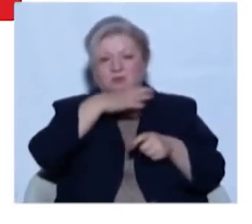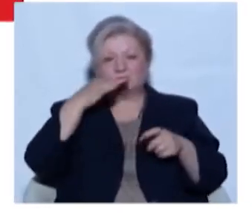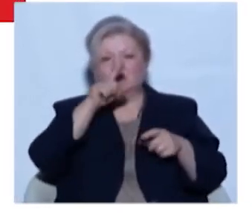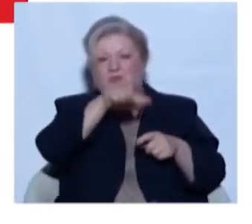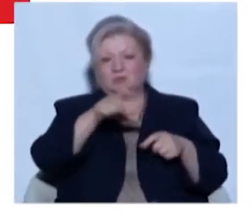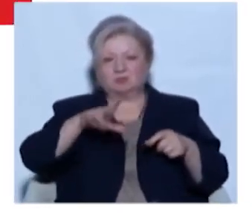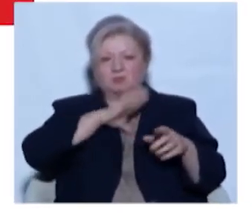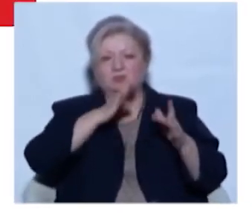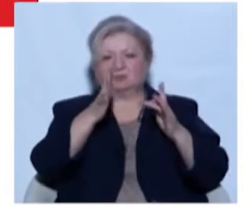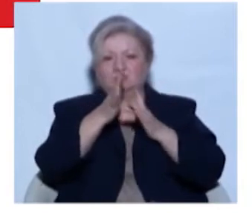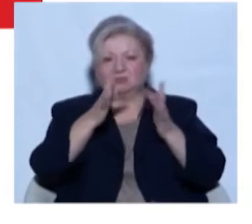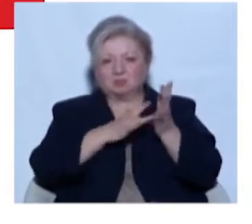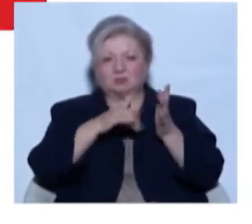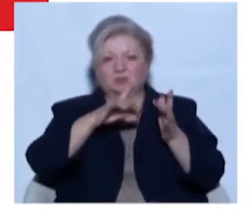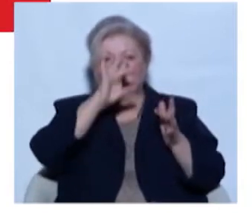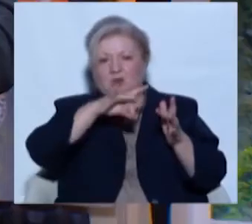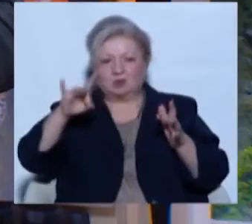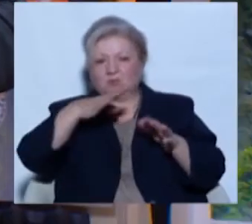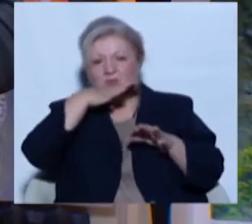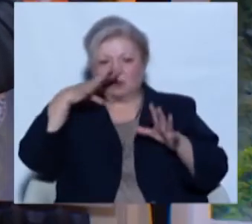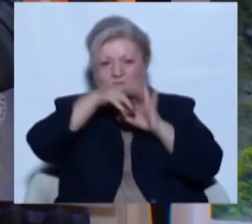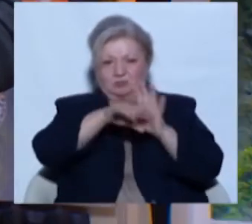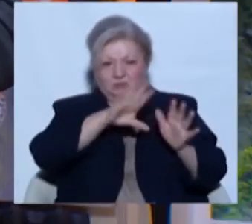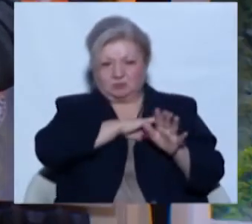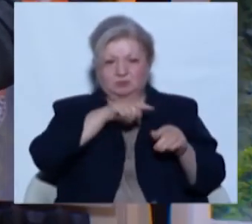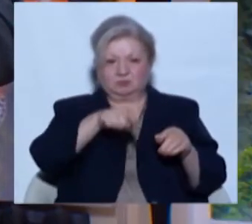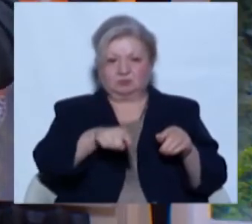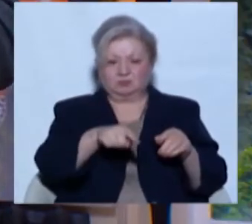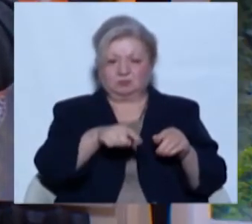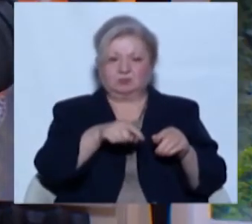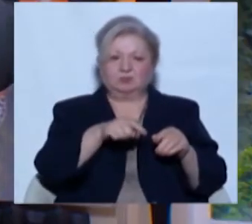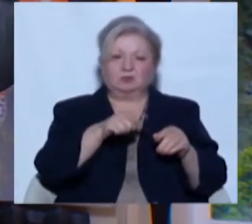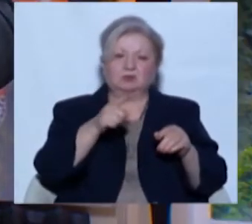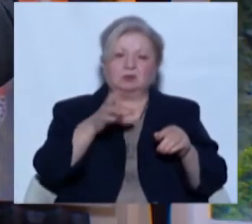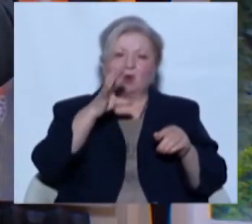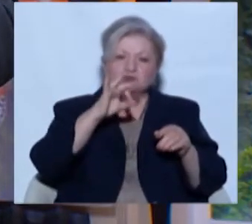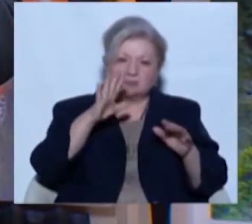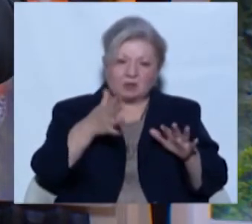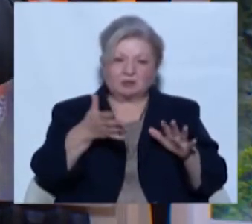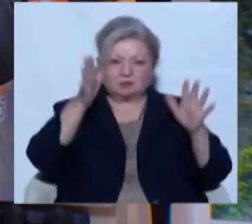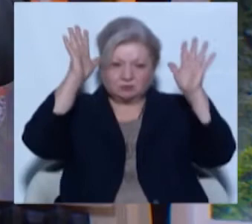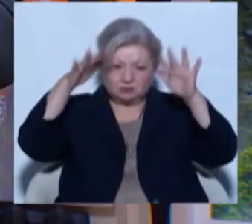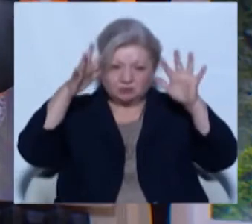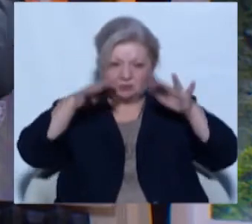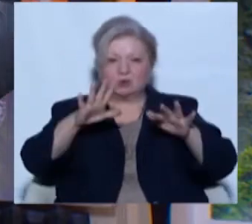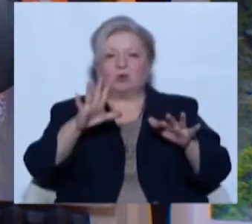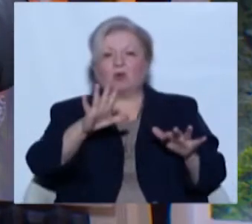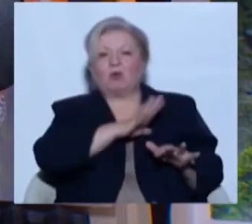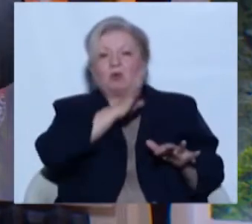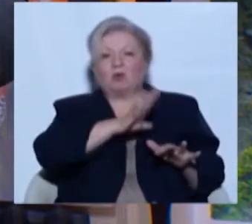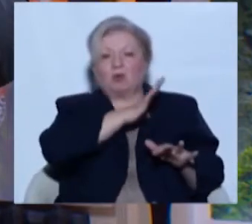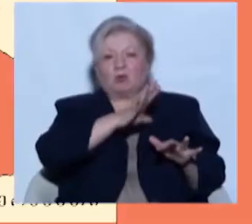რელიგიური სახელმწიფო. ის პირველი მსოფლიო ომის შემდეგ შეიქმნა ავსტრია-უნგრეთის და ოსმალეთის ყოფილი